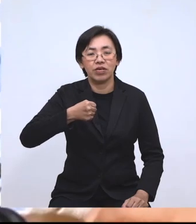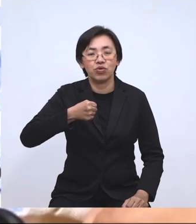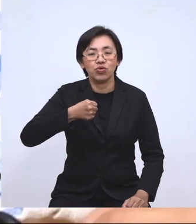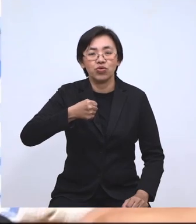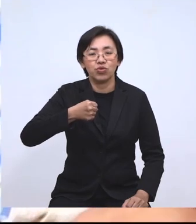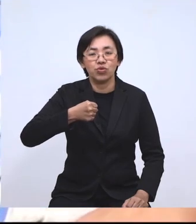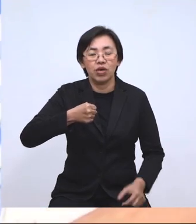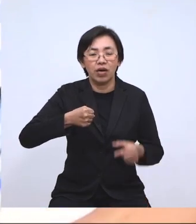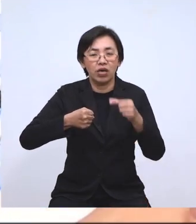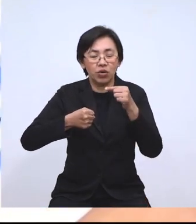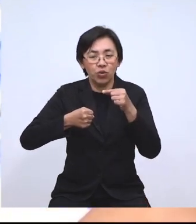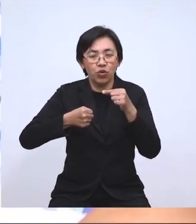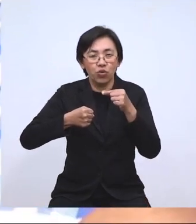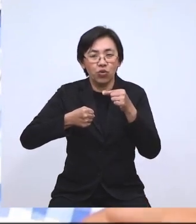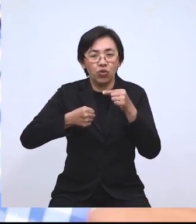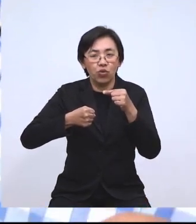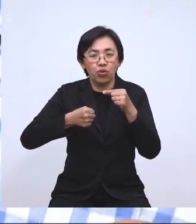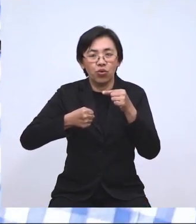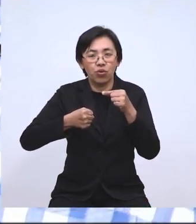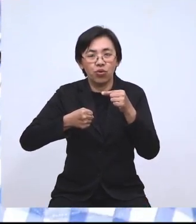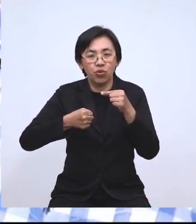ขวดเอามือจับเห็นไหมมอส